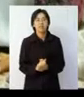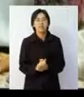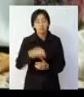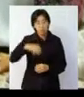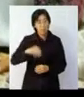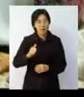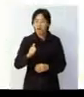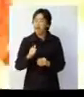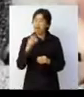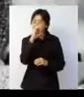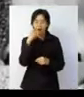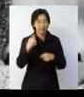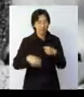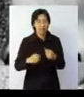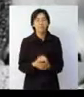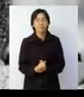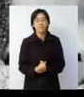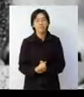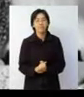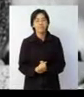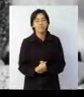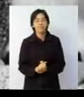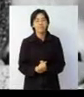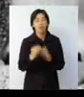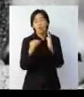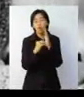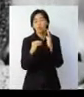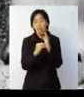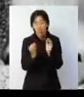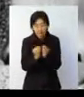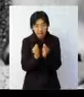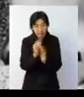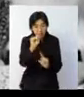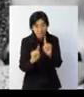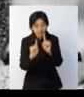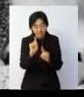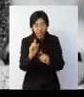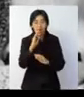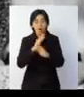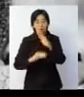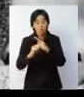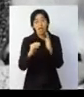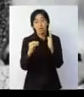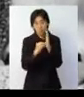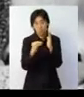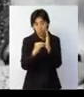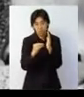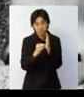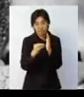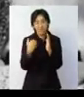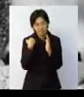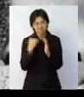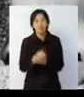ดยเฉพาะในเมืองใหญ่แล้วจากสถิติของเรคคอร์ดของกทมเนี่ยก็บอกว่ามีคนพิการที่อาศัยอยู่ในเมืองใหญ่อย่าง